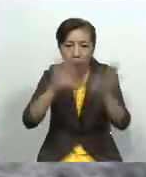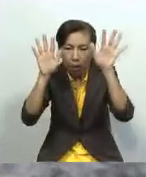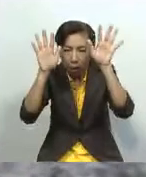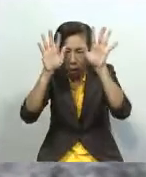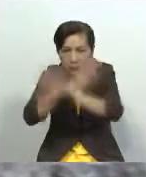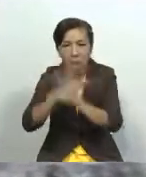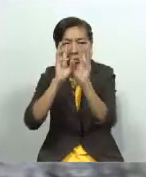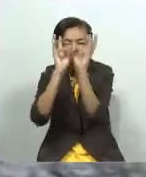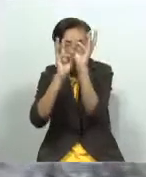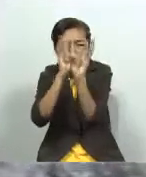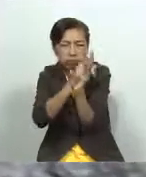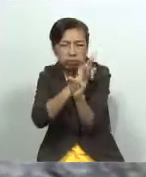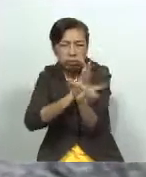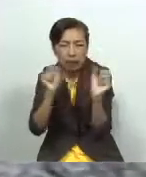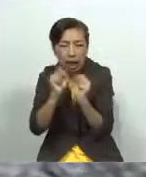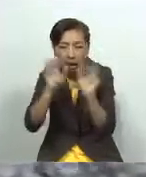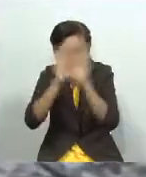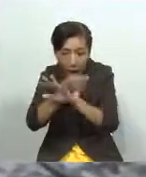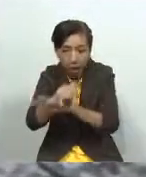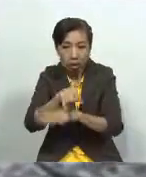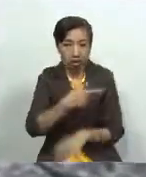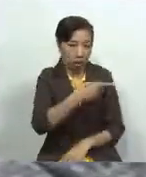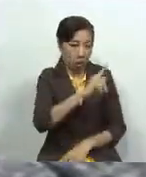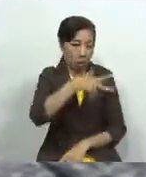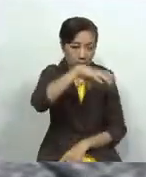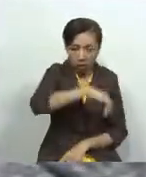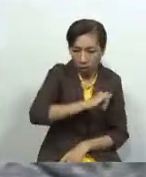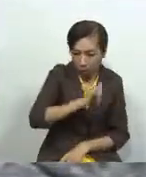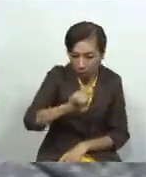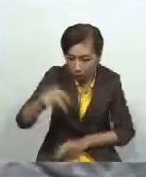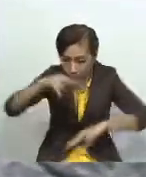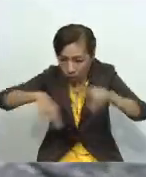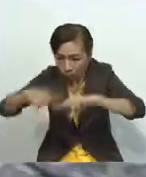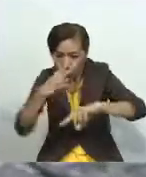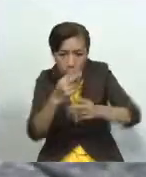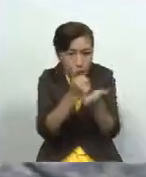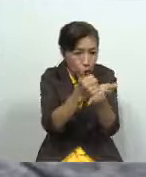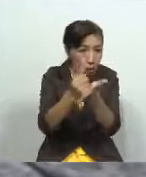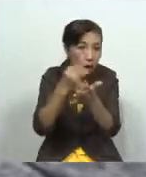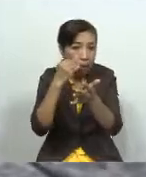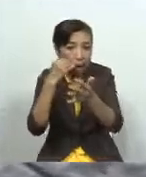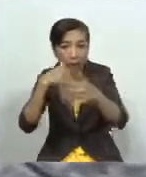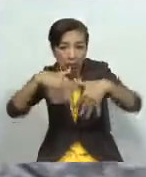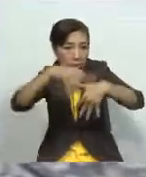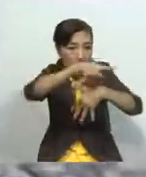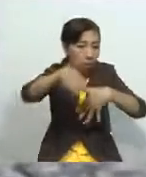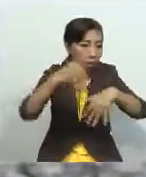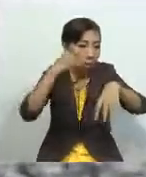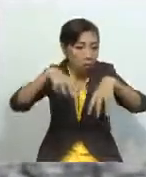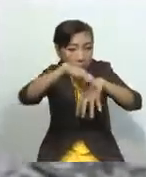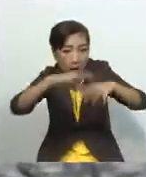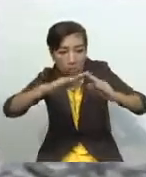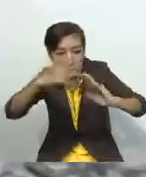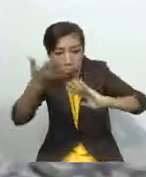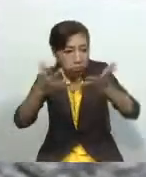ซึ่งหลังเกิดเหตุทางเจ้าหน้าที่พยายามเข้าไปตรวจสอบเรื่องความเสียหายว่ามีบ้านเรือนของประชาชนได้รับผลก